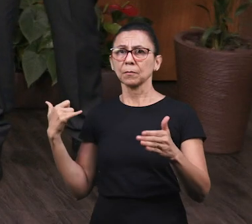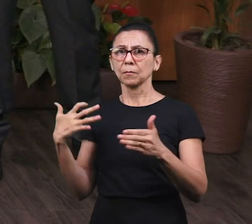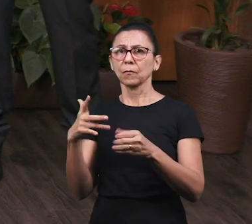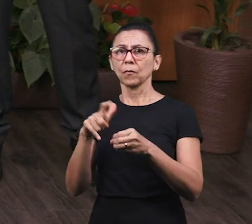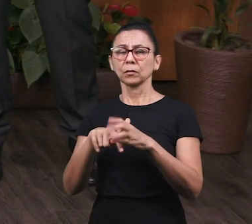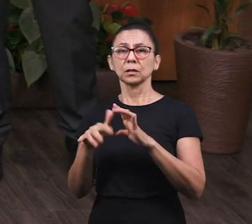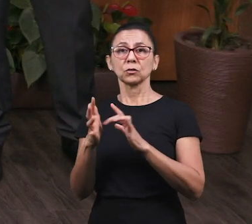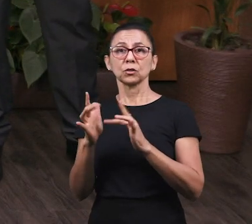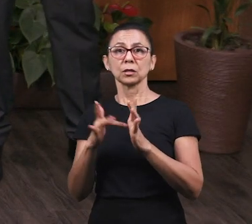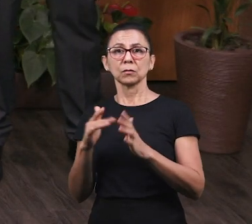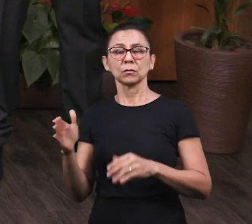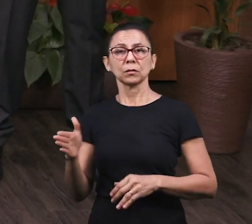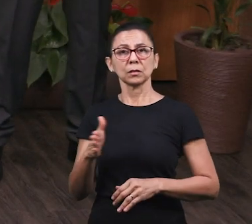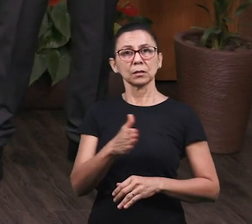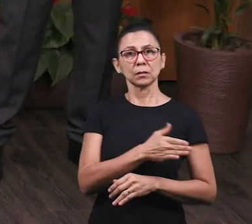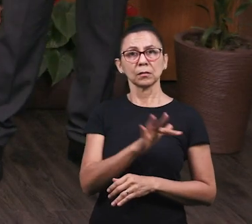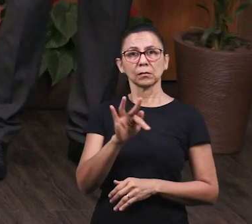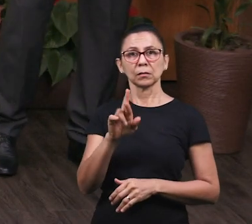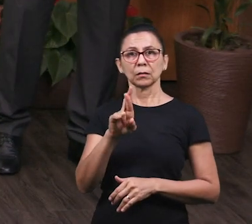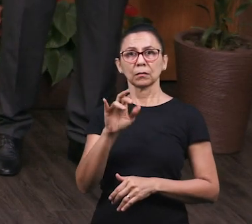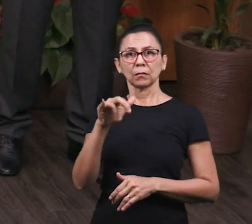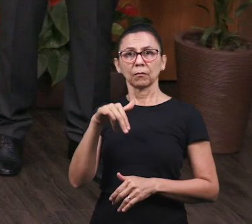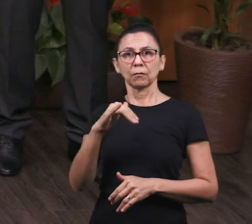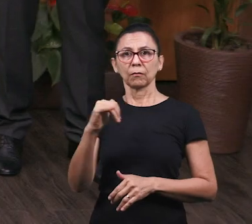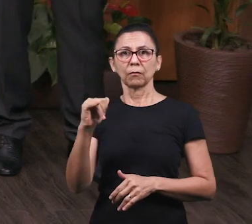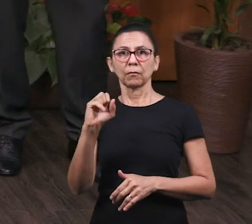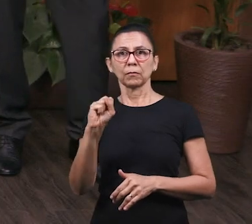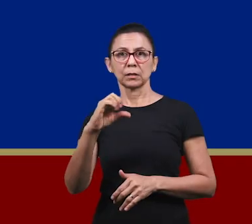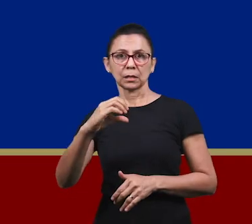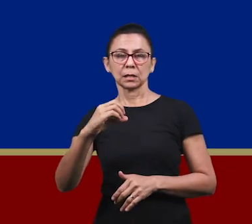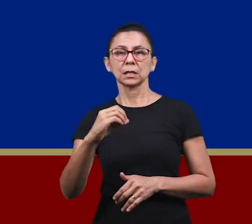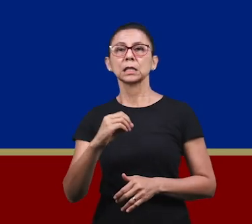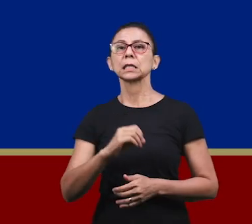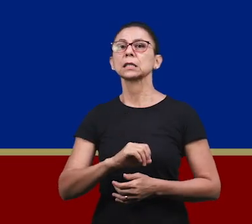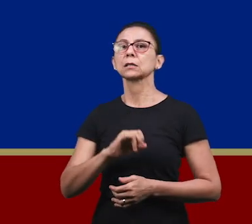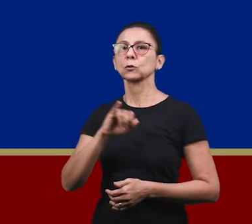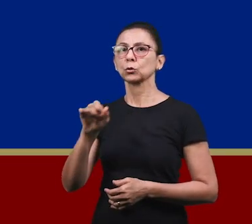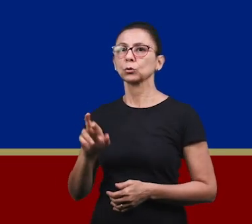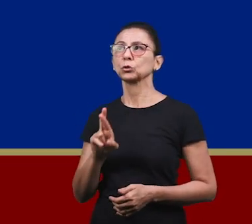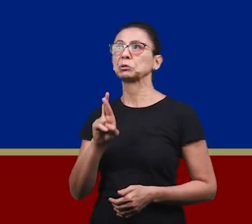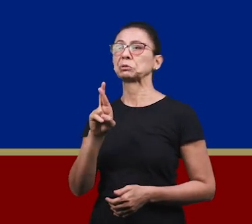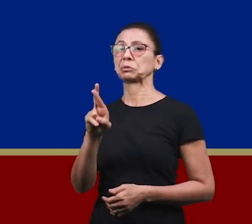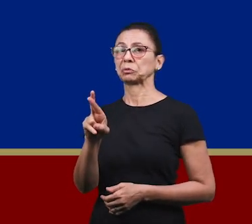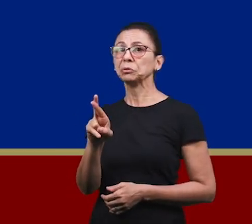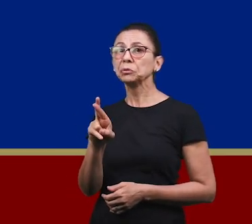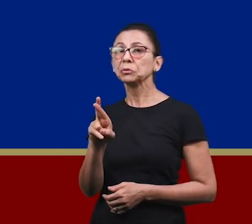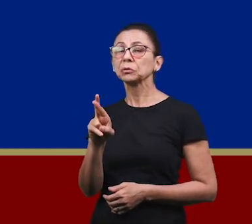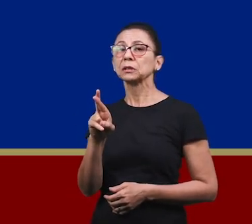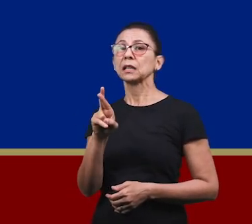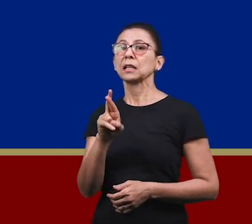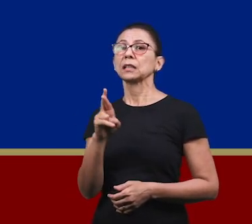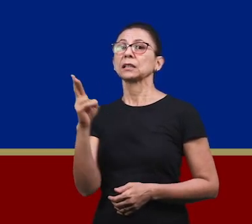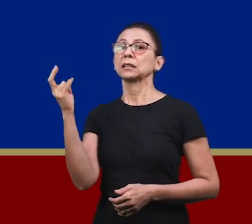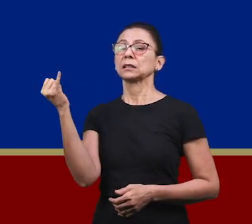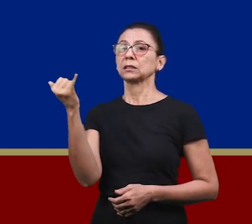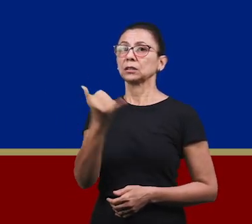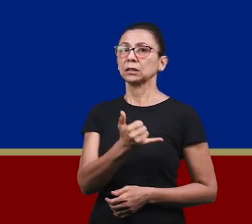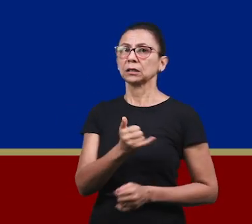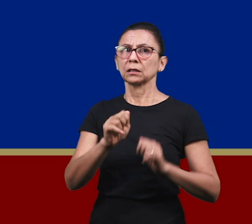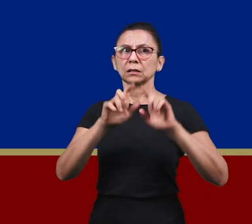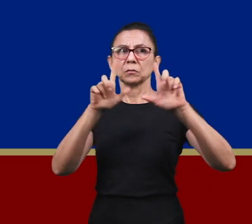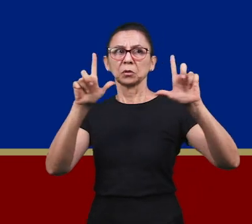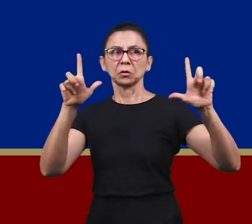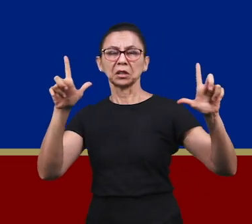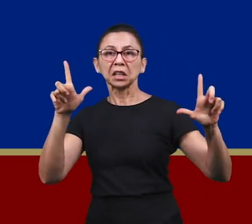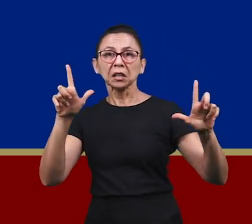Et Francisco Junior, de Ceará, Fortaleza, a dit « Cette programmation édifie notre foi